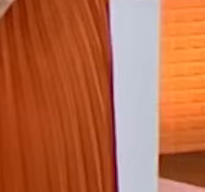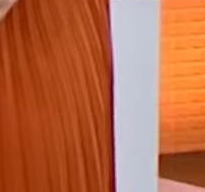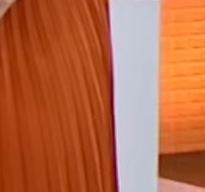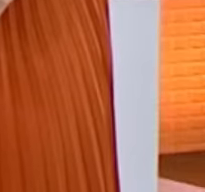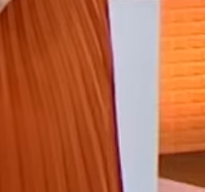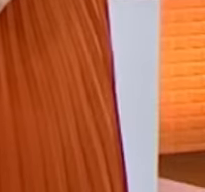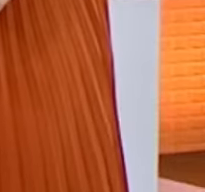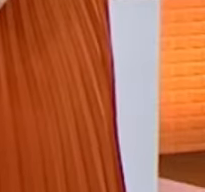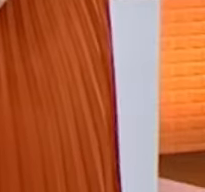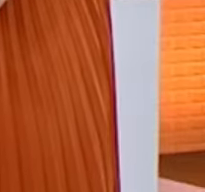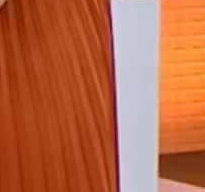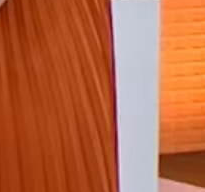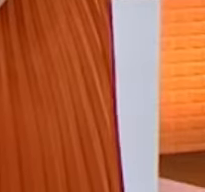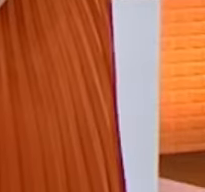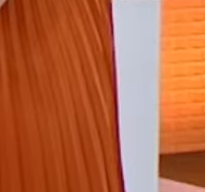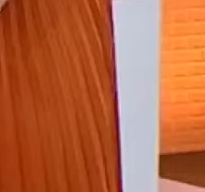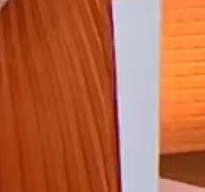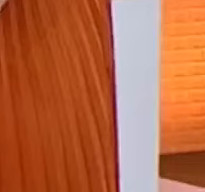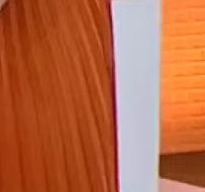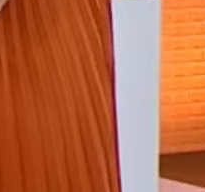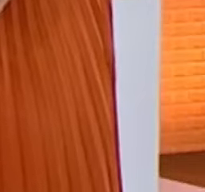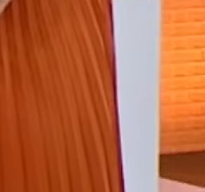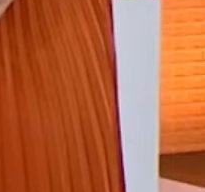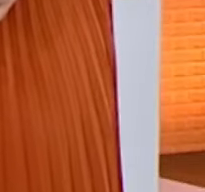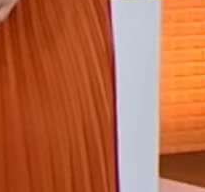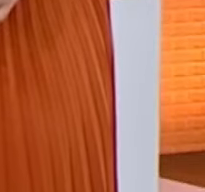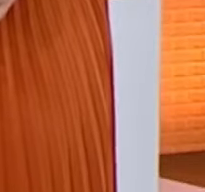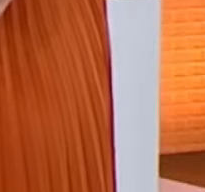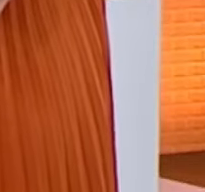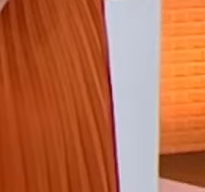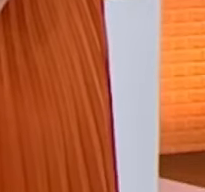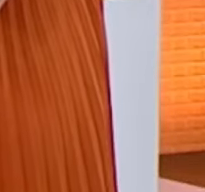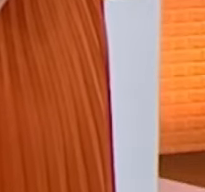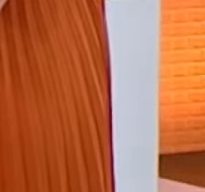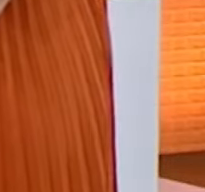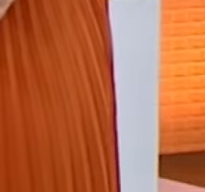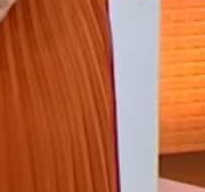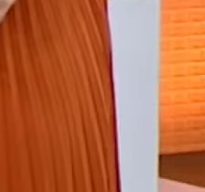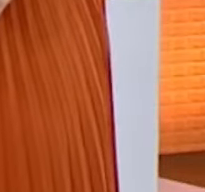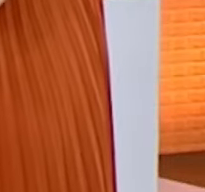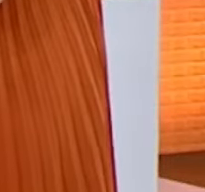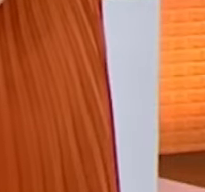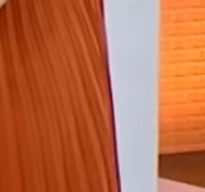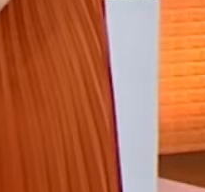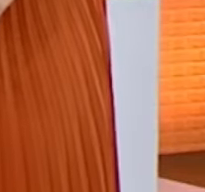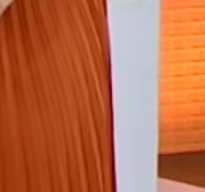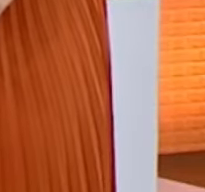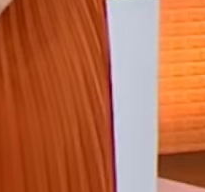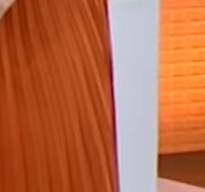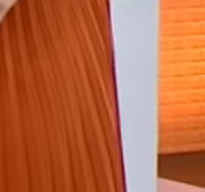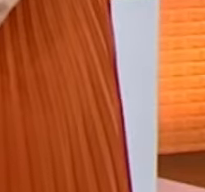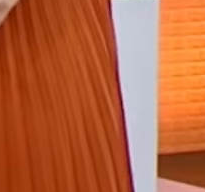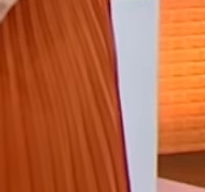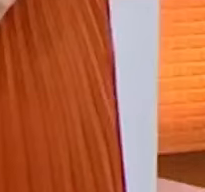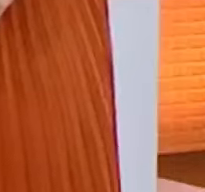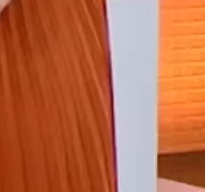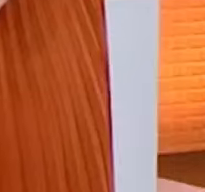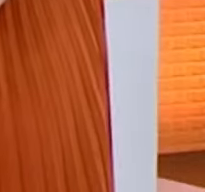Mga Kapuso, para una ka sa mga balita, mag-subscribe sa GMA Integrated News sa YouTube. Sa mga Kapuso abroad, subaybayan niyo